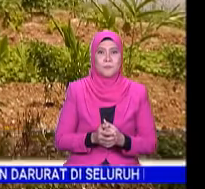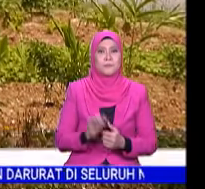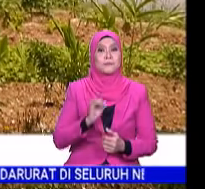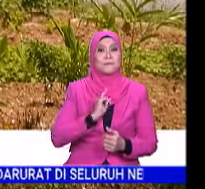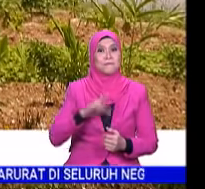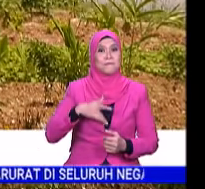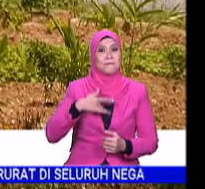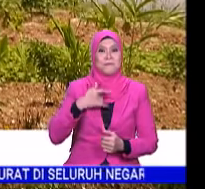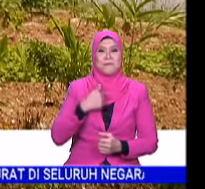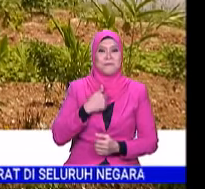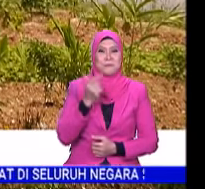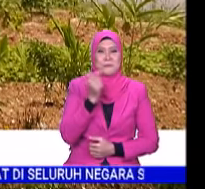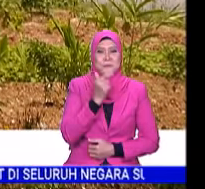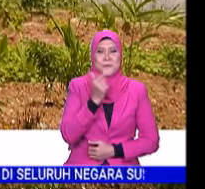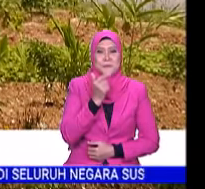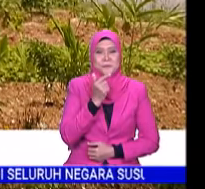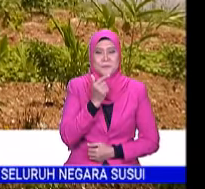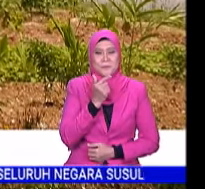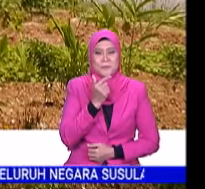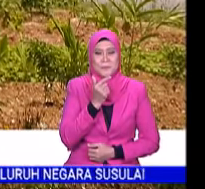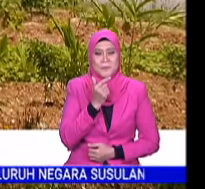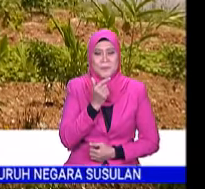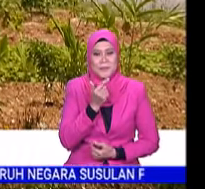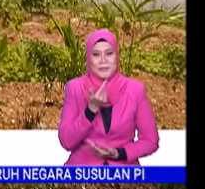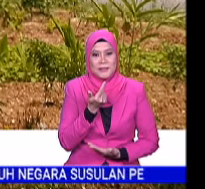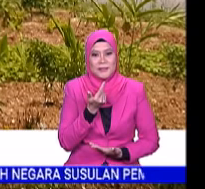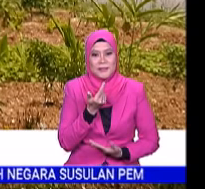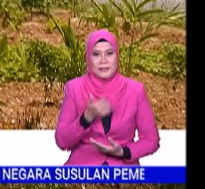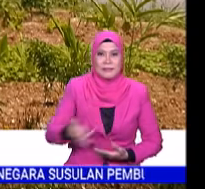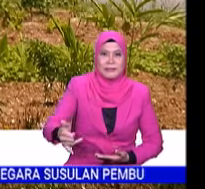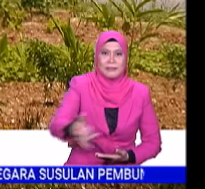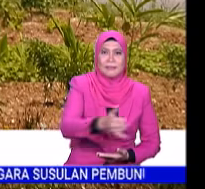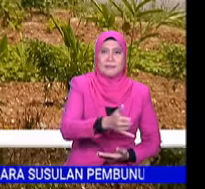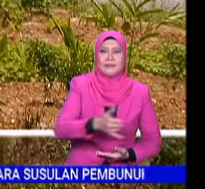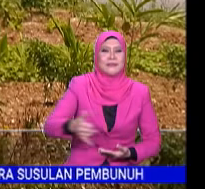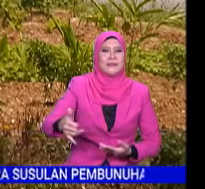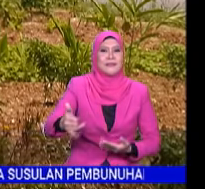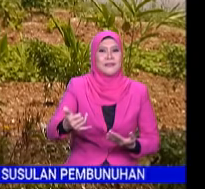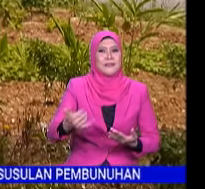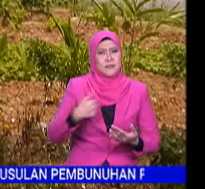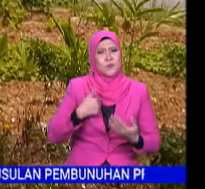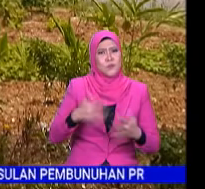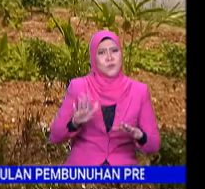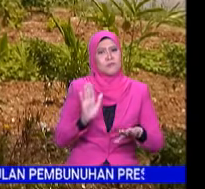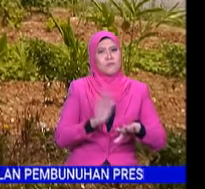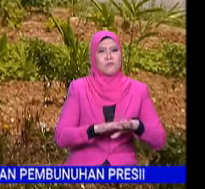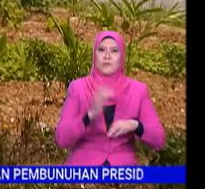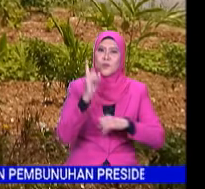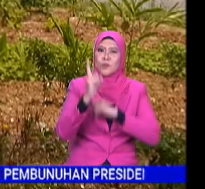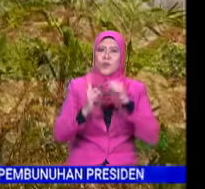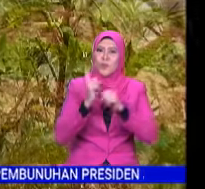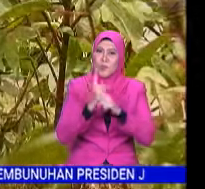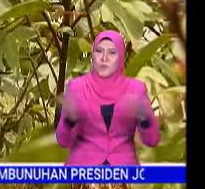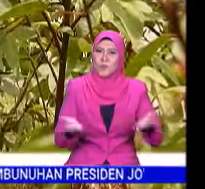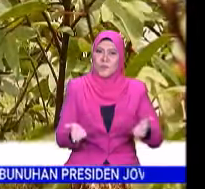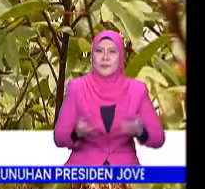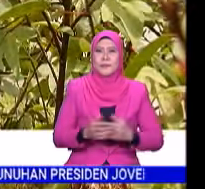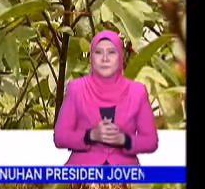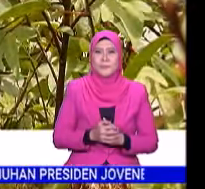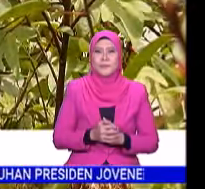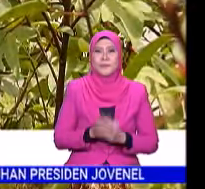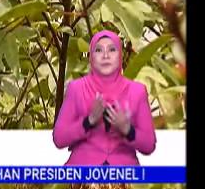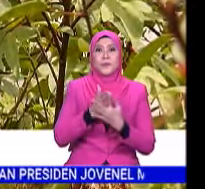ini saya tanah kan, sebab saya dah dekat setahun dekat sini kan.